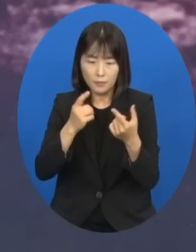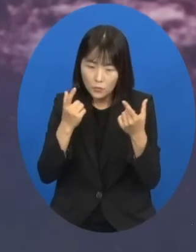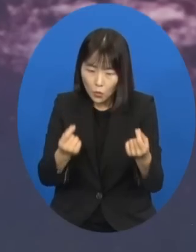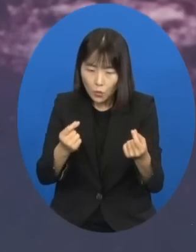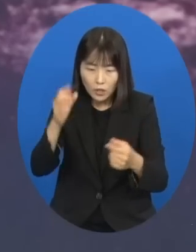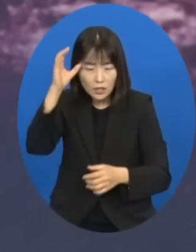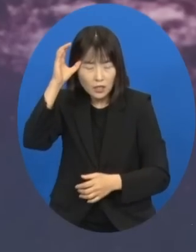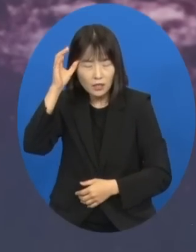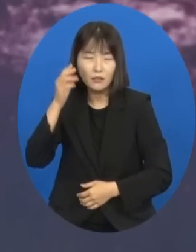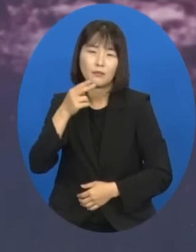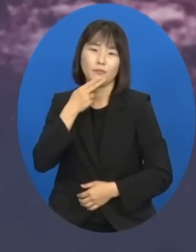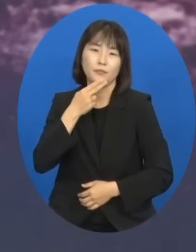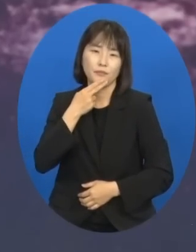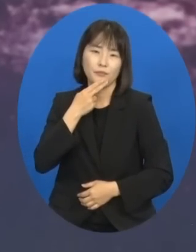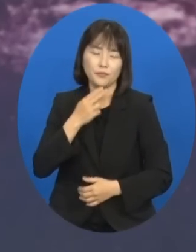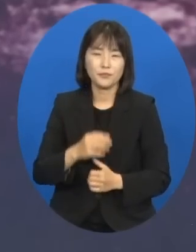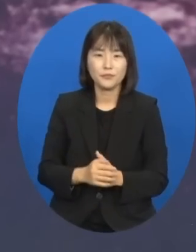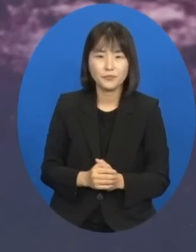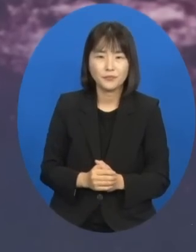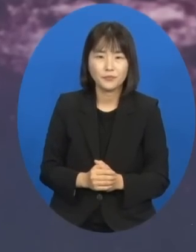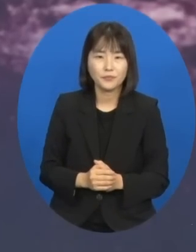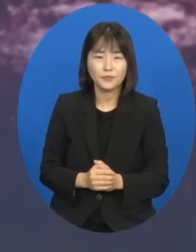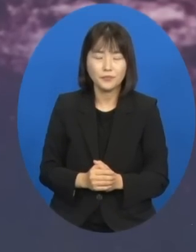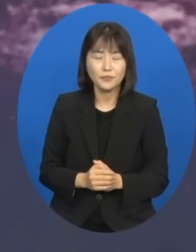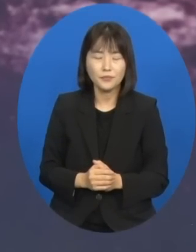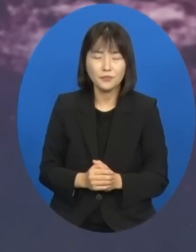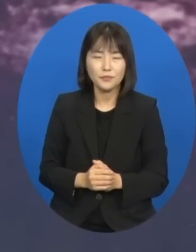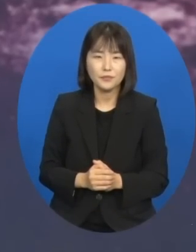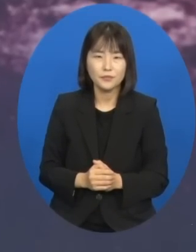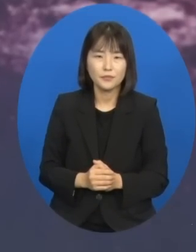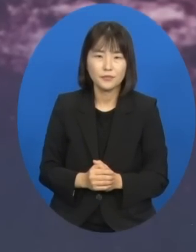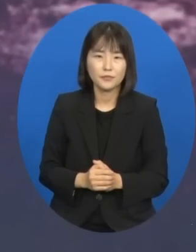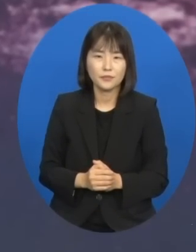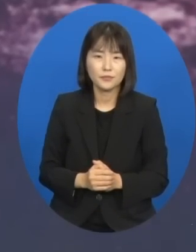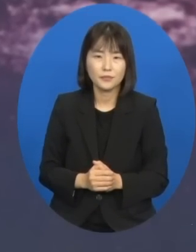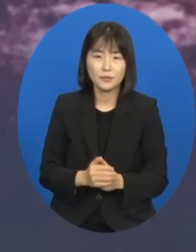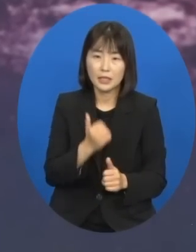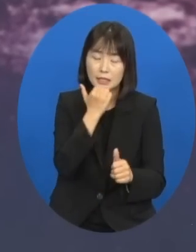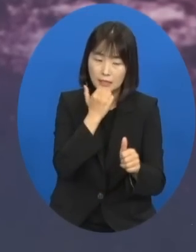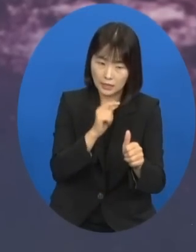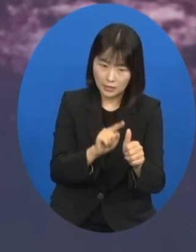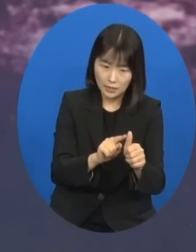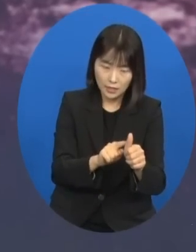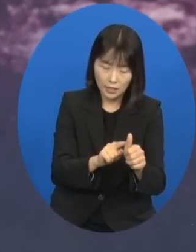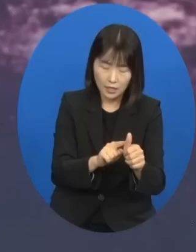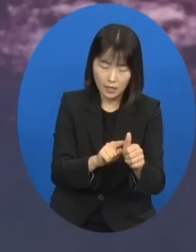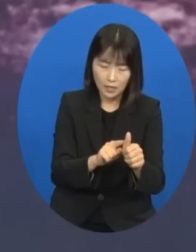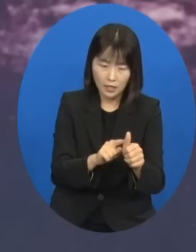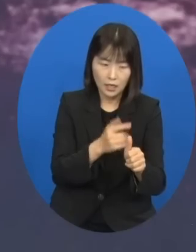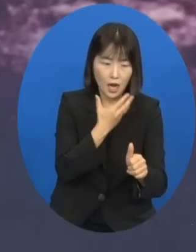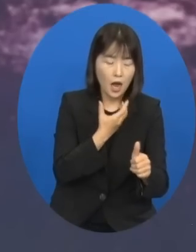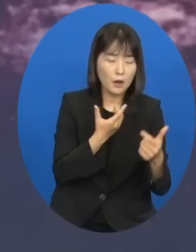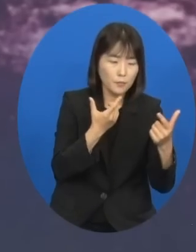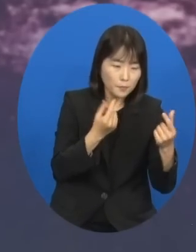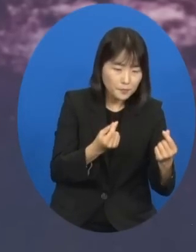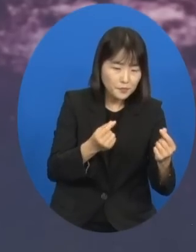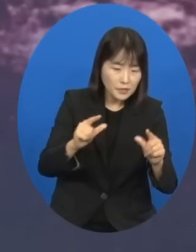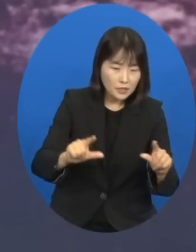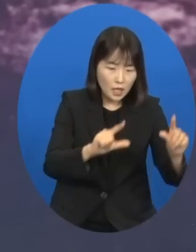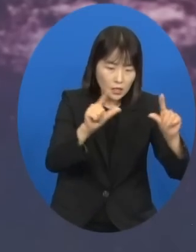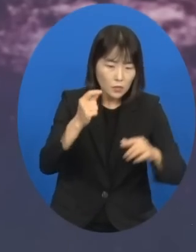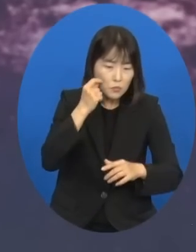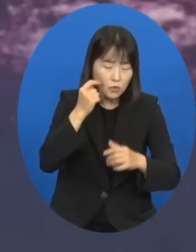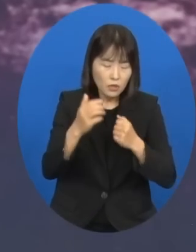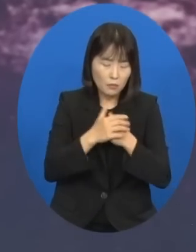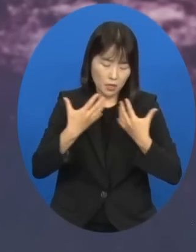야곱에게 이삭을 기대하지 않으십니다. 그러므로 이삭이 아브라함처럼 살지 못했다고 해서 좌절할 필요도